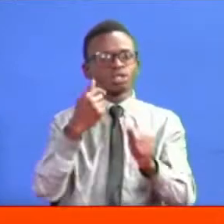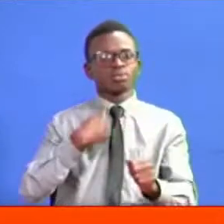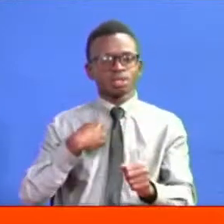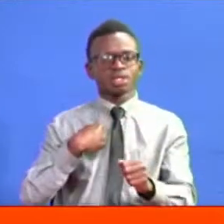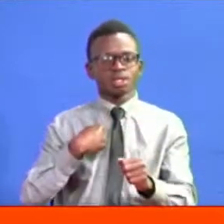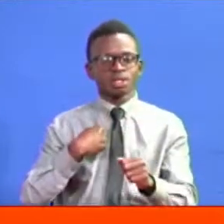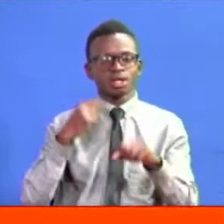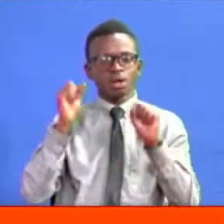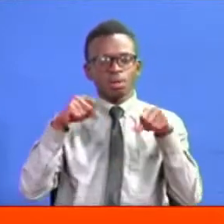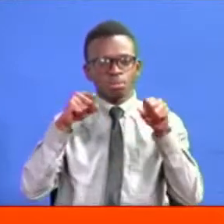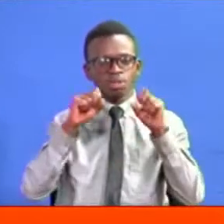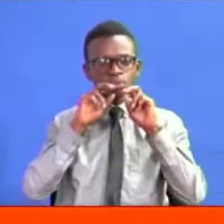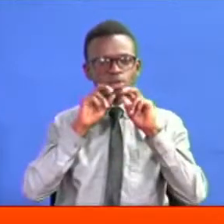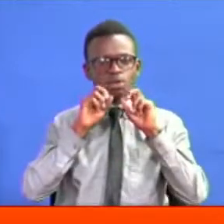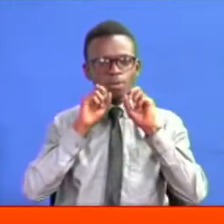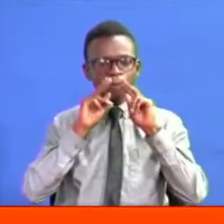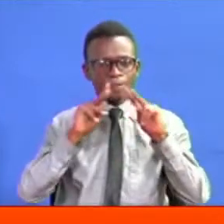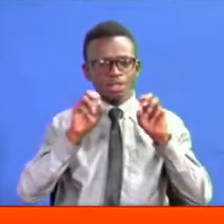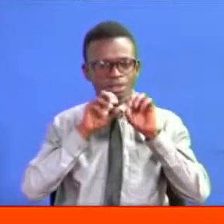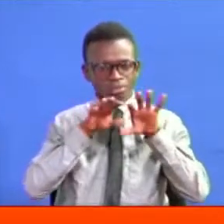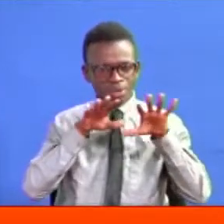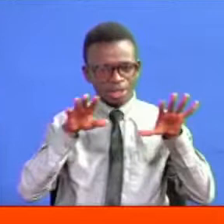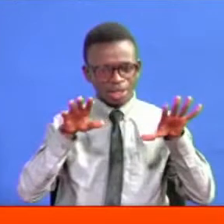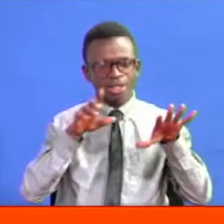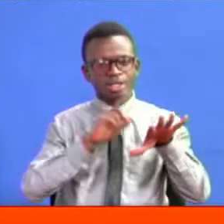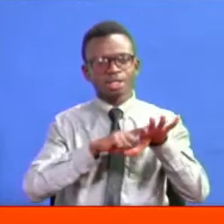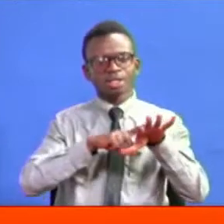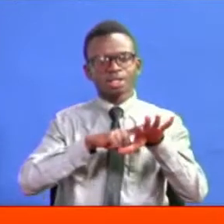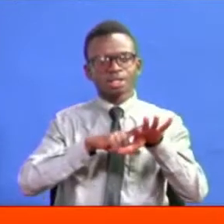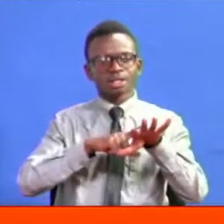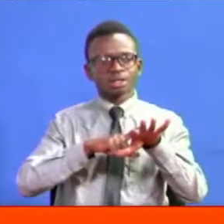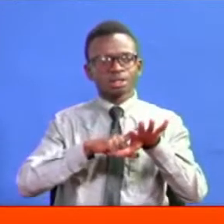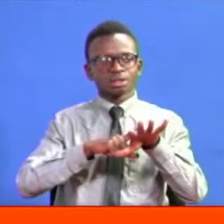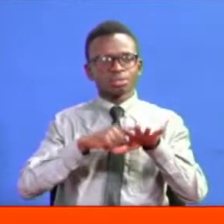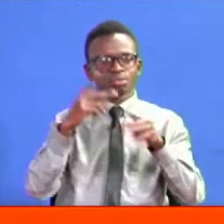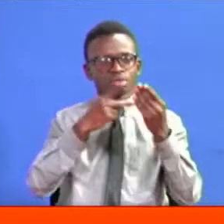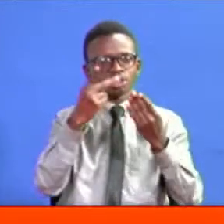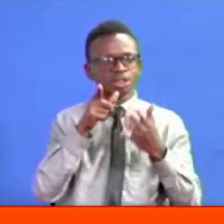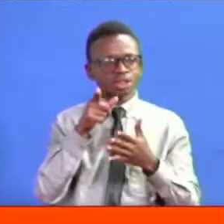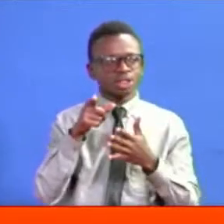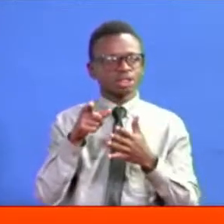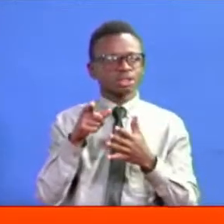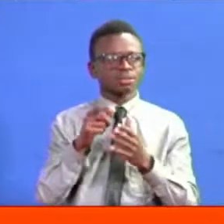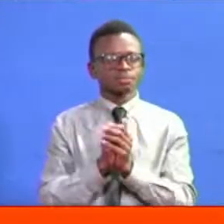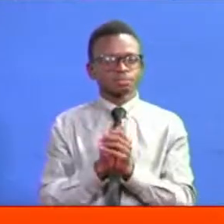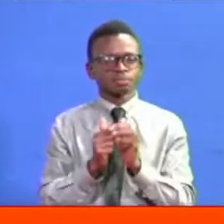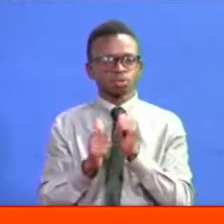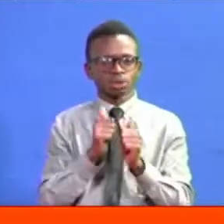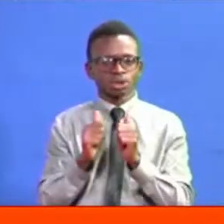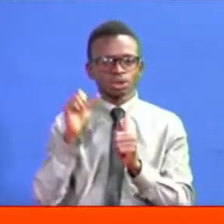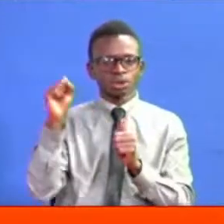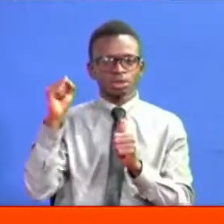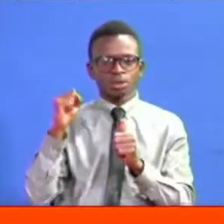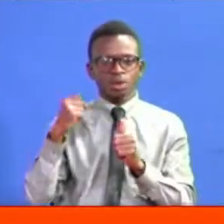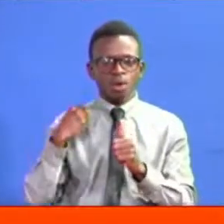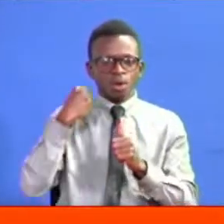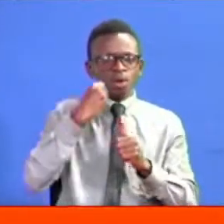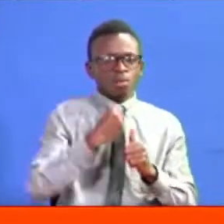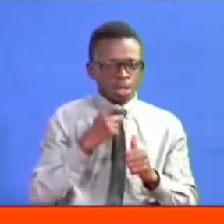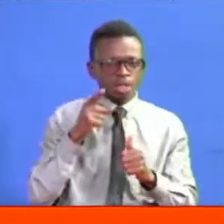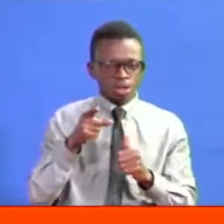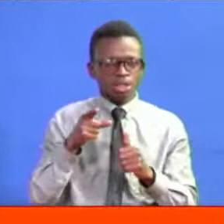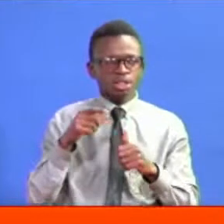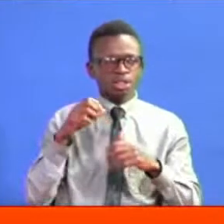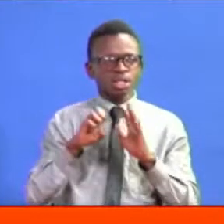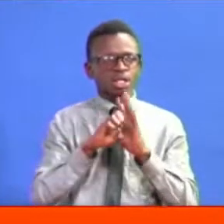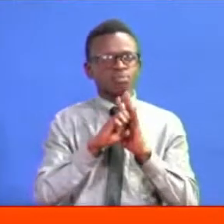kukokoteza amani kupitia mradi huu wa gunia, ambapo gunia lina umuhimu sana wa kubeba vyakula vyetu